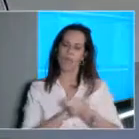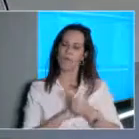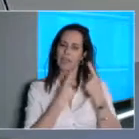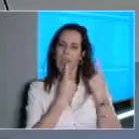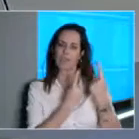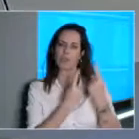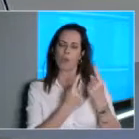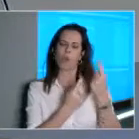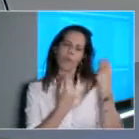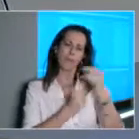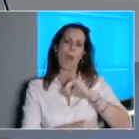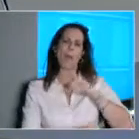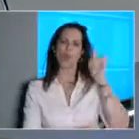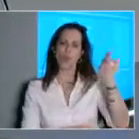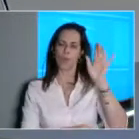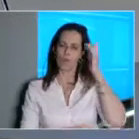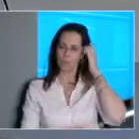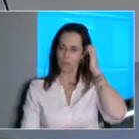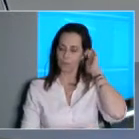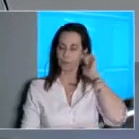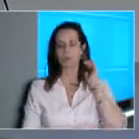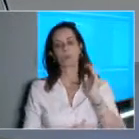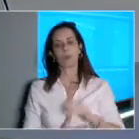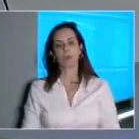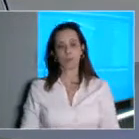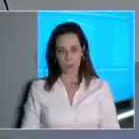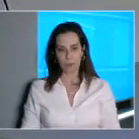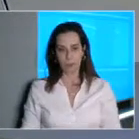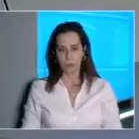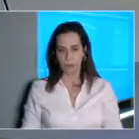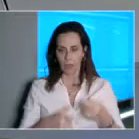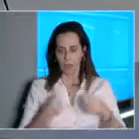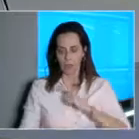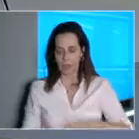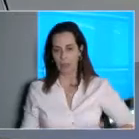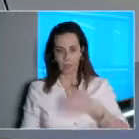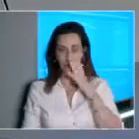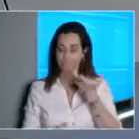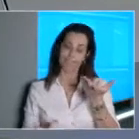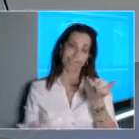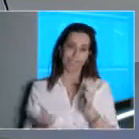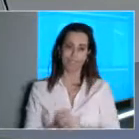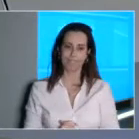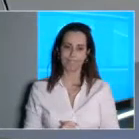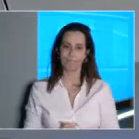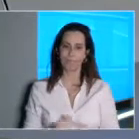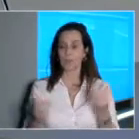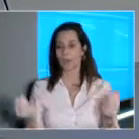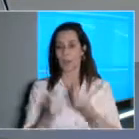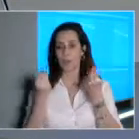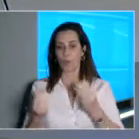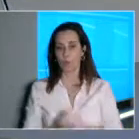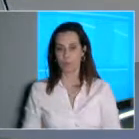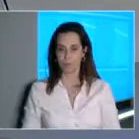עצמו לאטרקציה חידה בטיילת. רפאל טרבלסי, חבר מועצת העיר טבריה, שיהיו לכם רק דברים